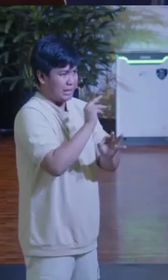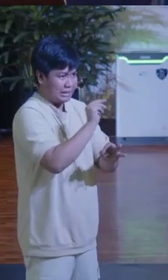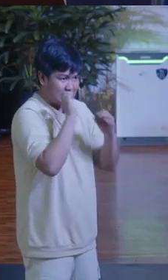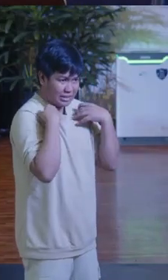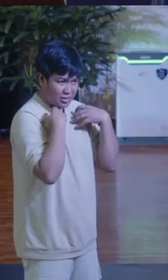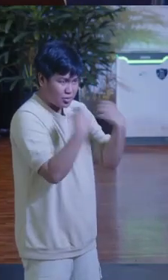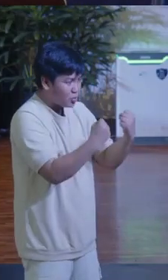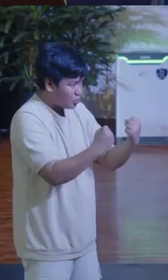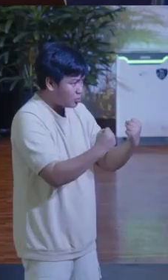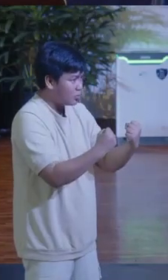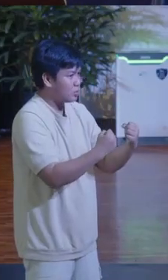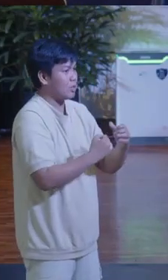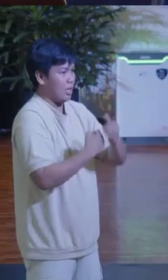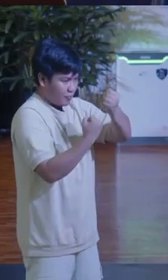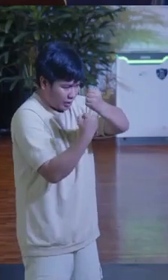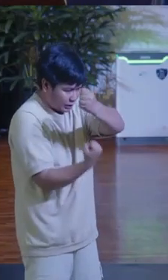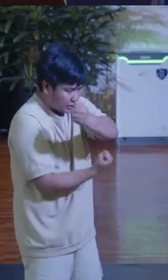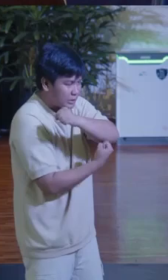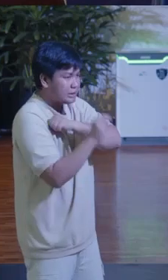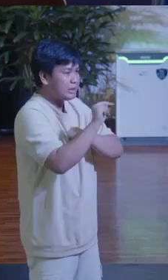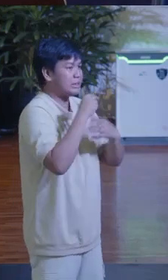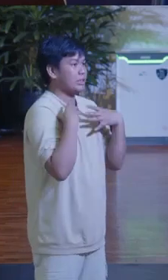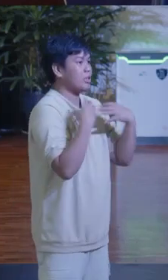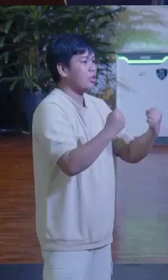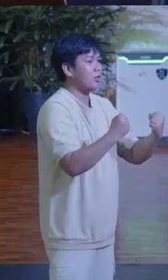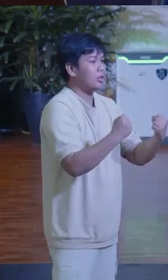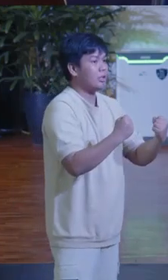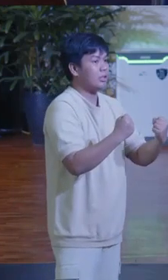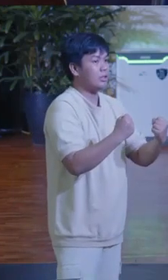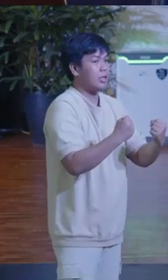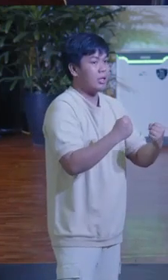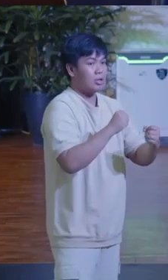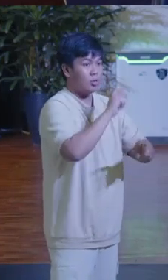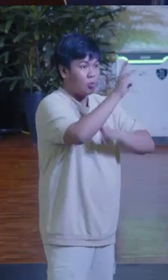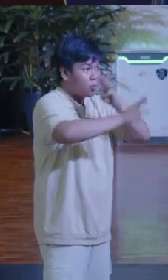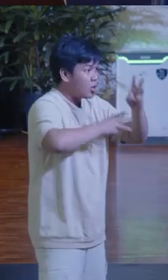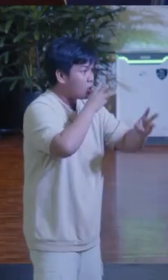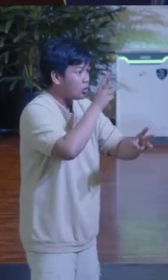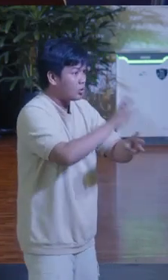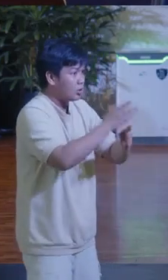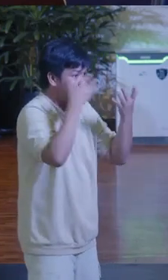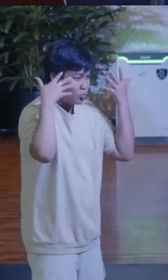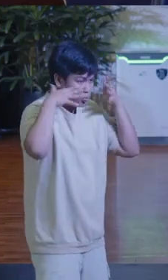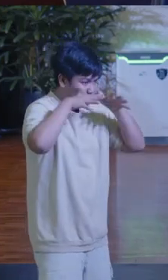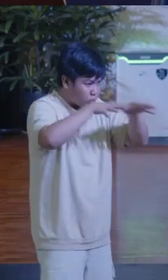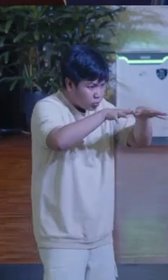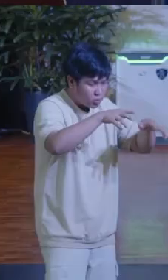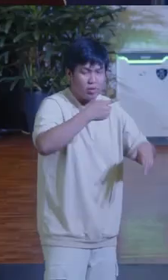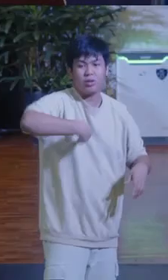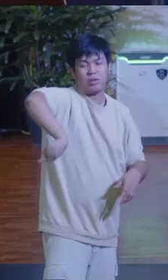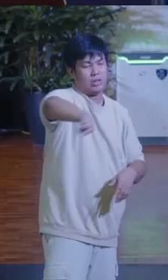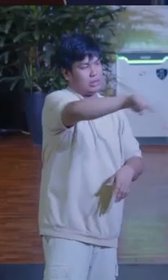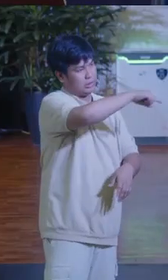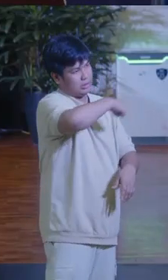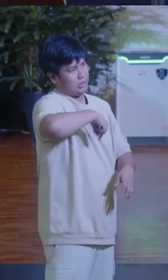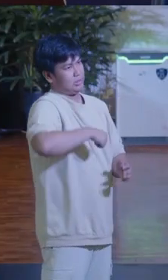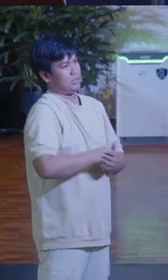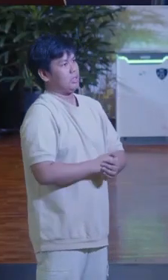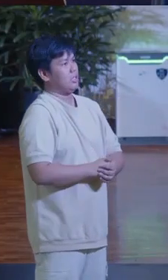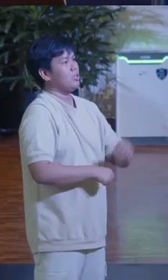sa Ebanghelyo, lalo na kung tayo ay tinitignan at sinusundan ng marami katulad ni Pedro.